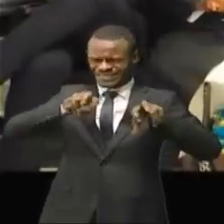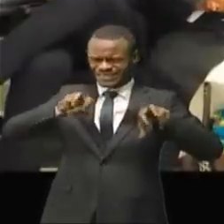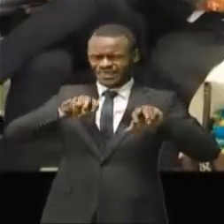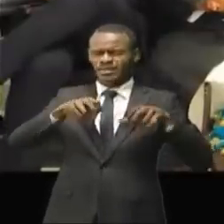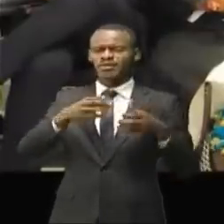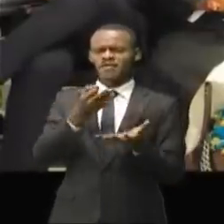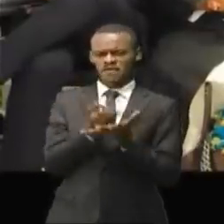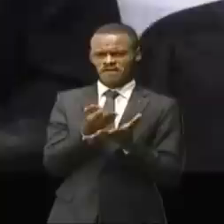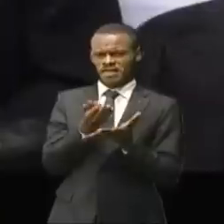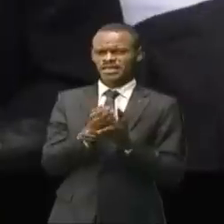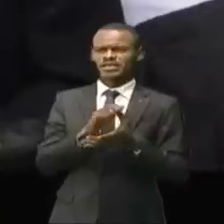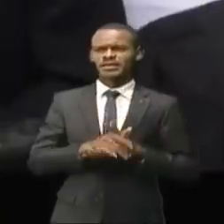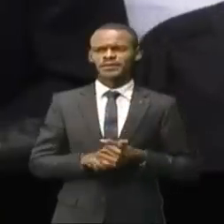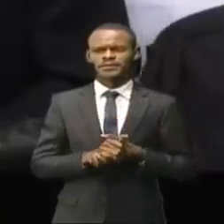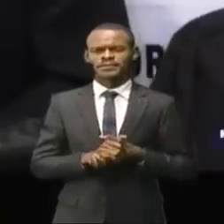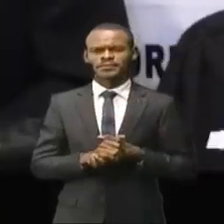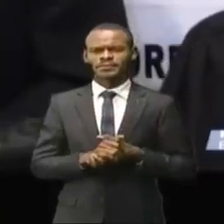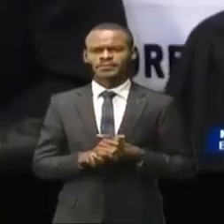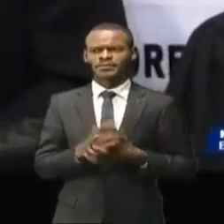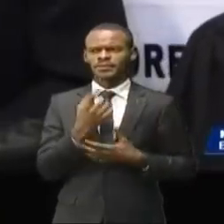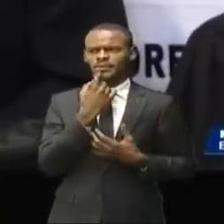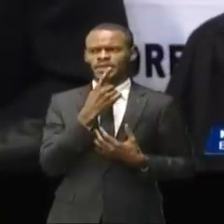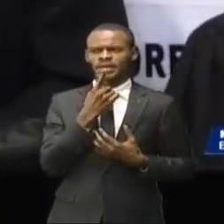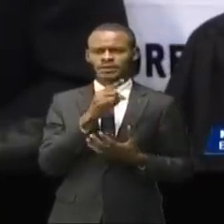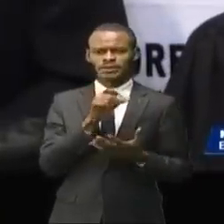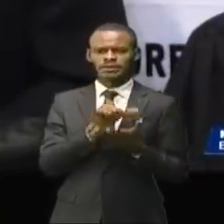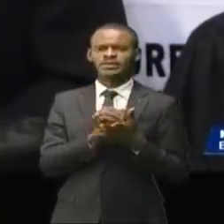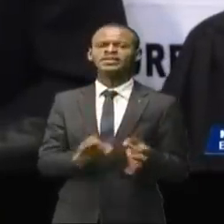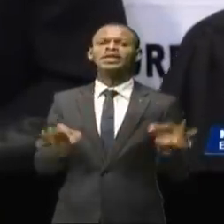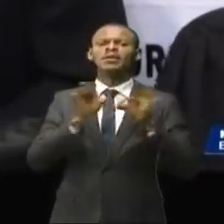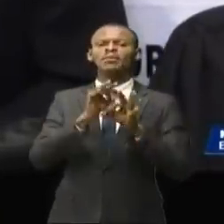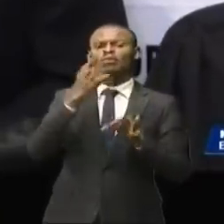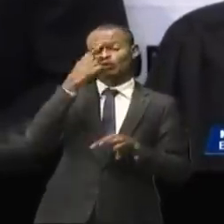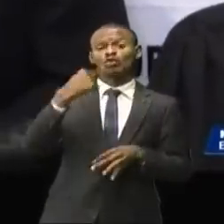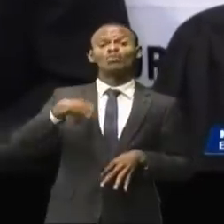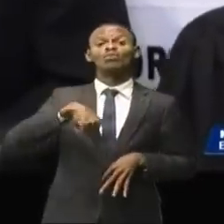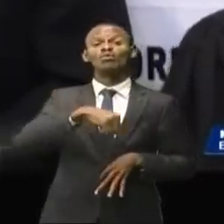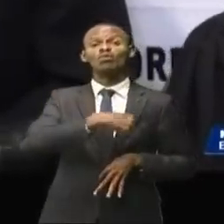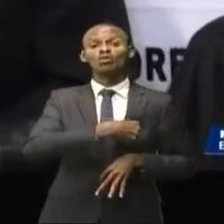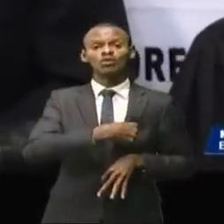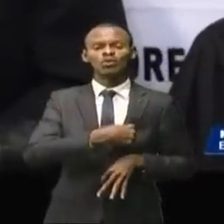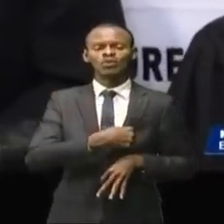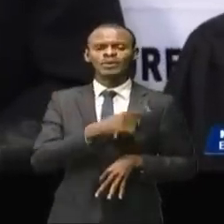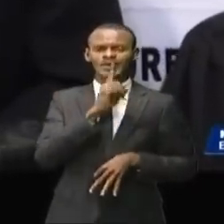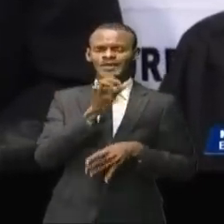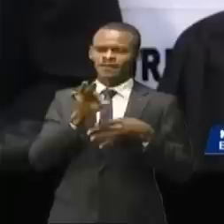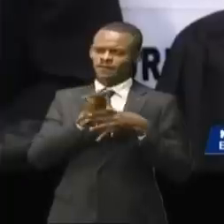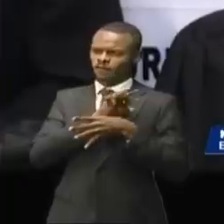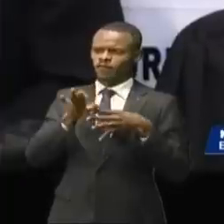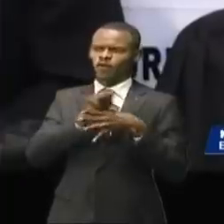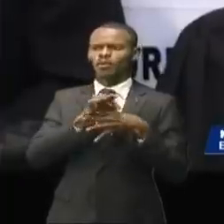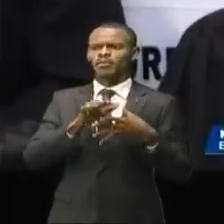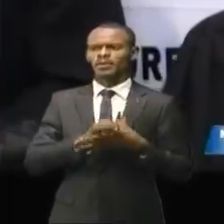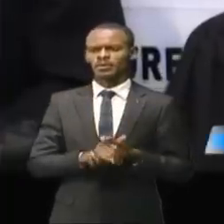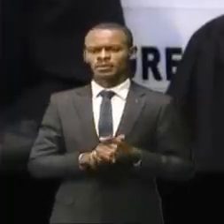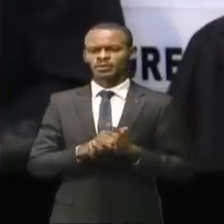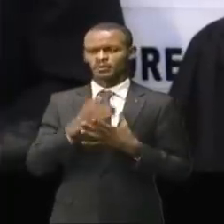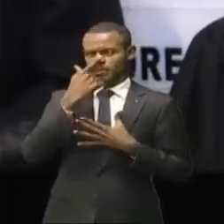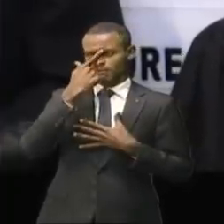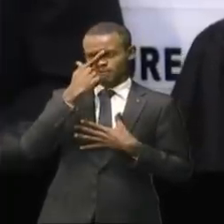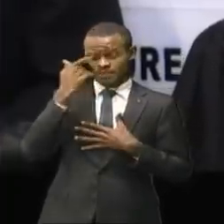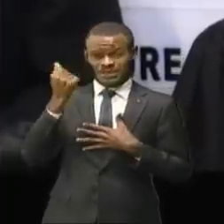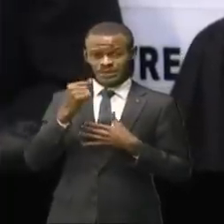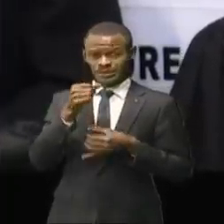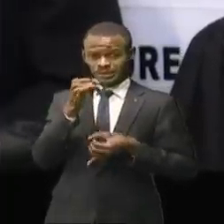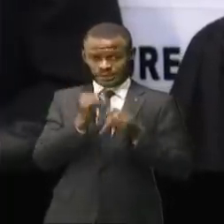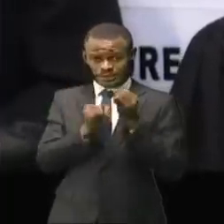donc c'est important pour nous d'être informé parce que en ce moment-là l'avocat c'est